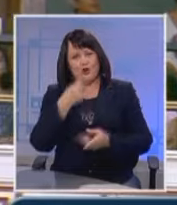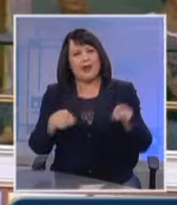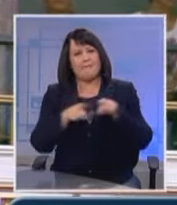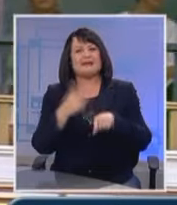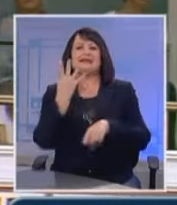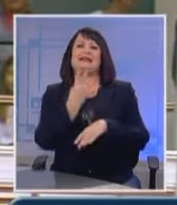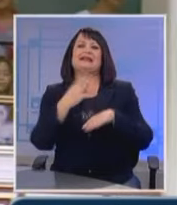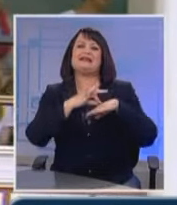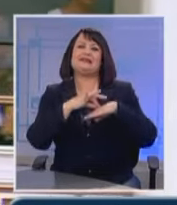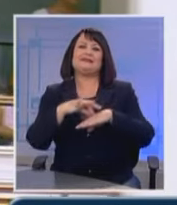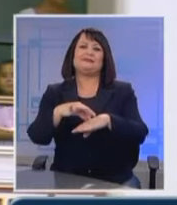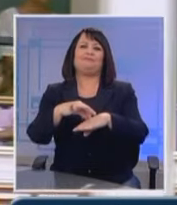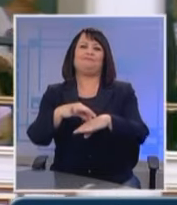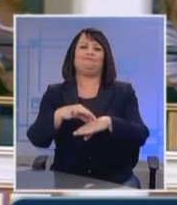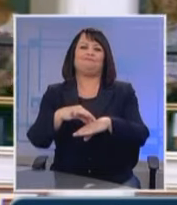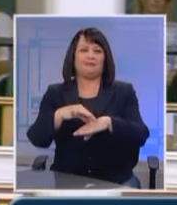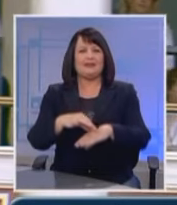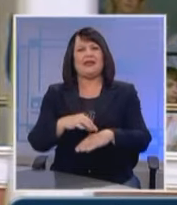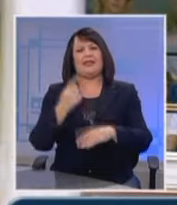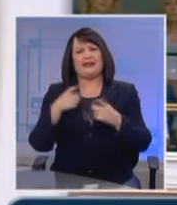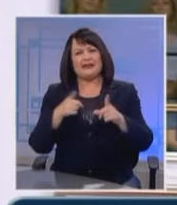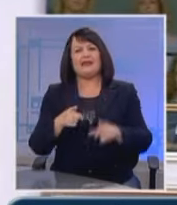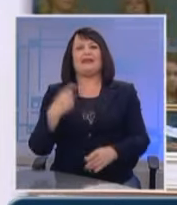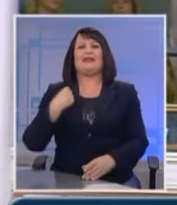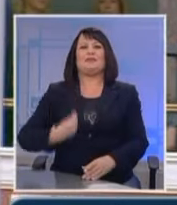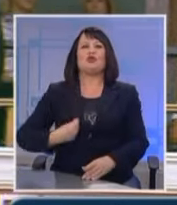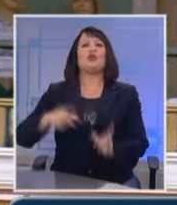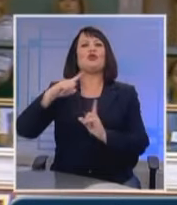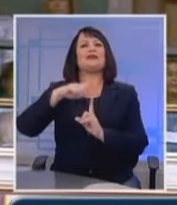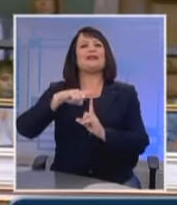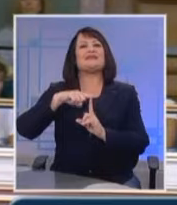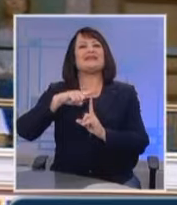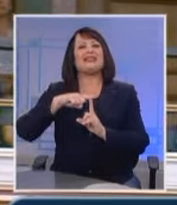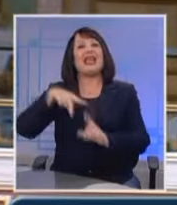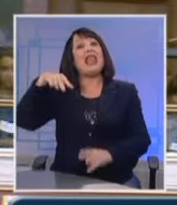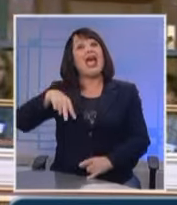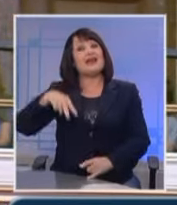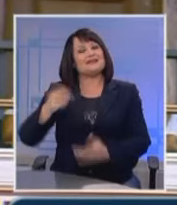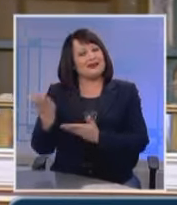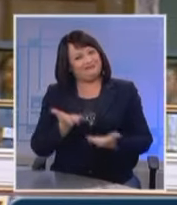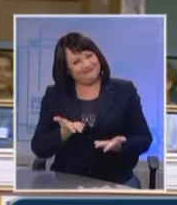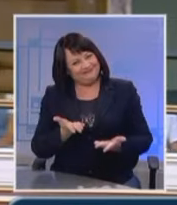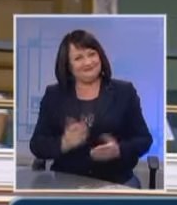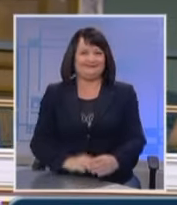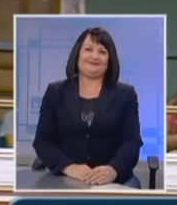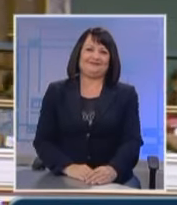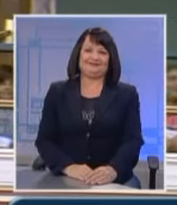οι 4 συνοδοί εκπαιδευτικοί από το Δημοτικό Σχολείο Τερψιθέας Λάρισας. Τους καλωσορίζουμε.